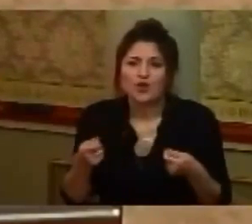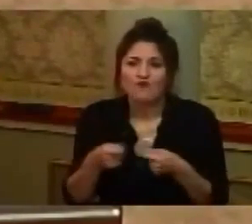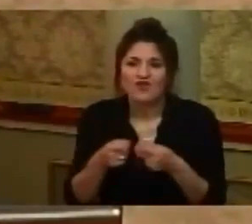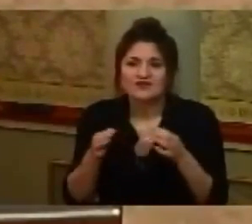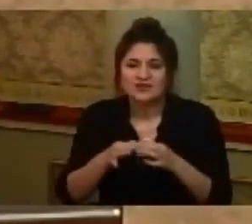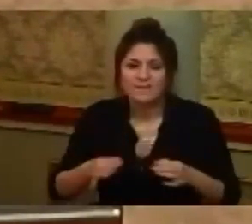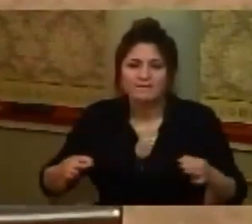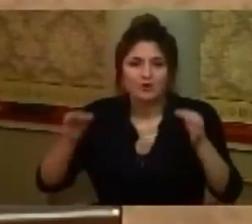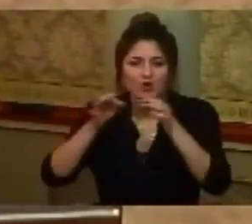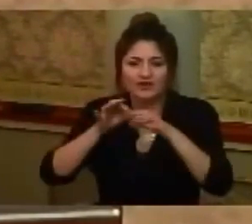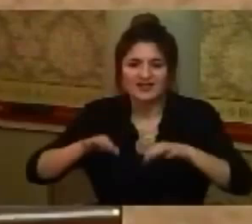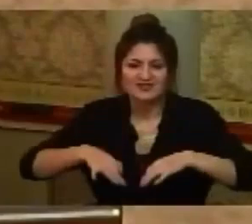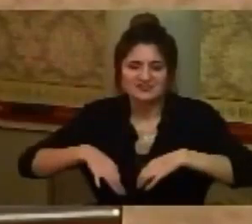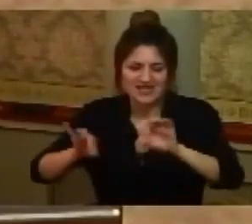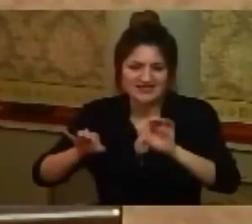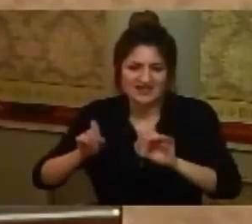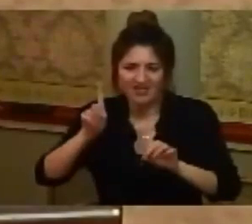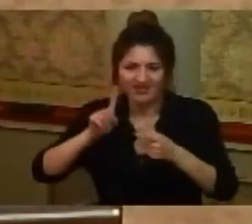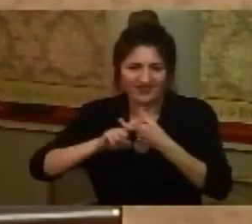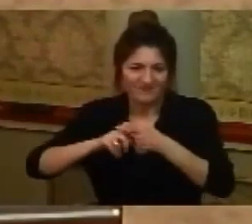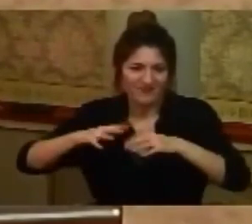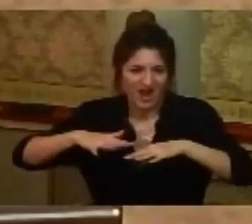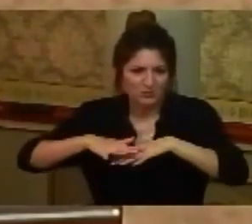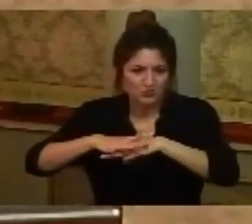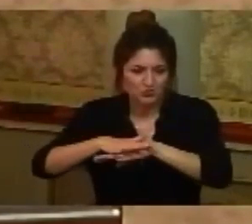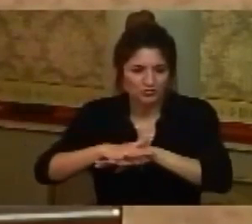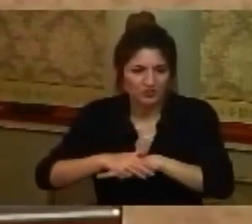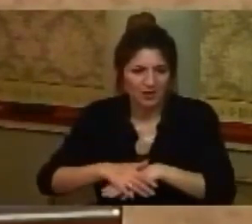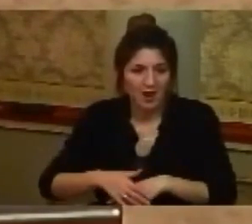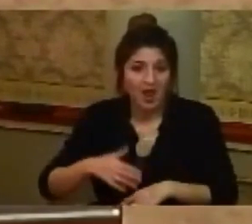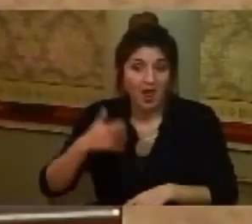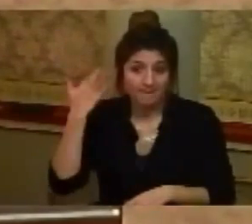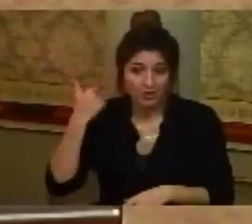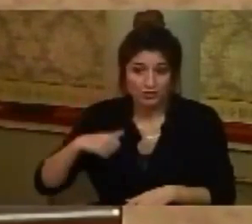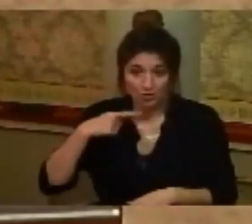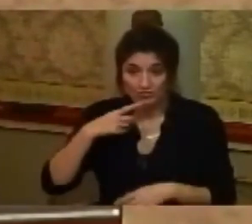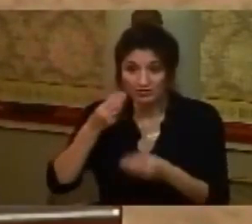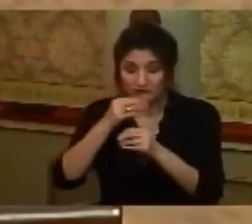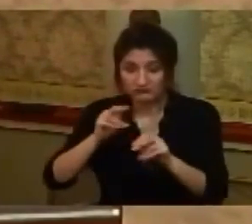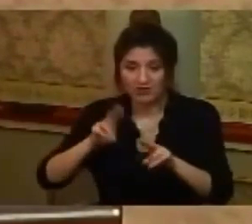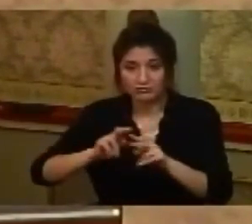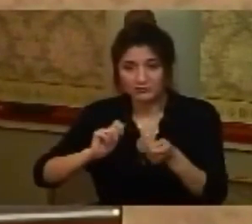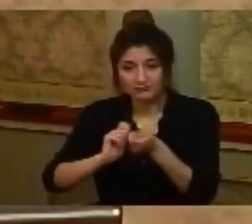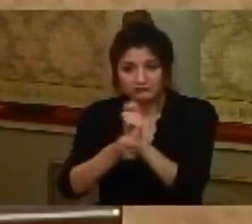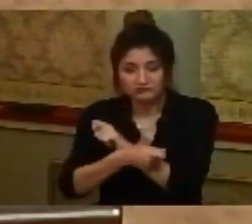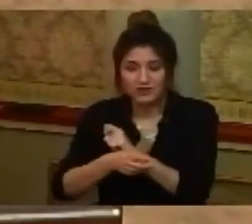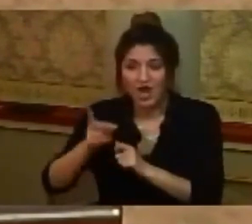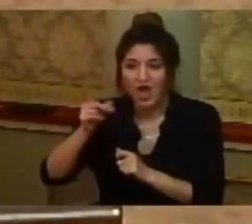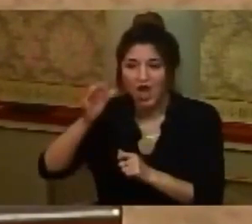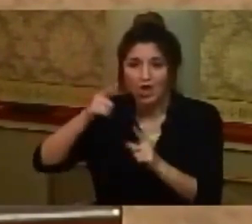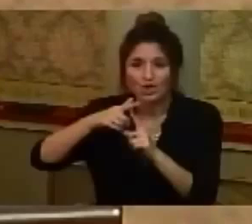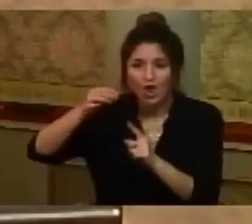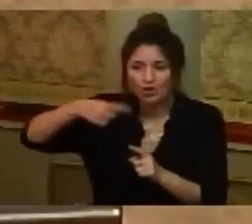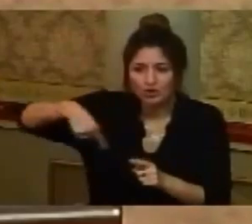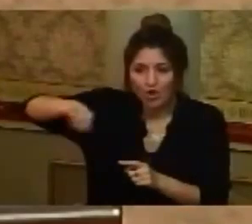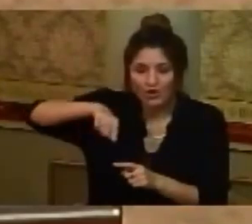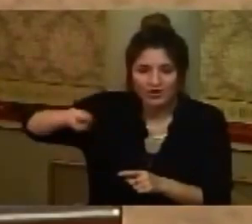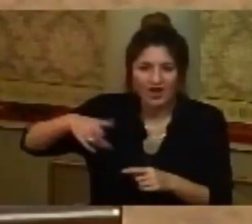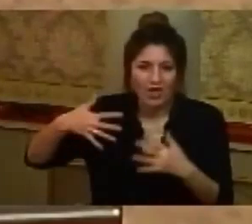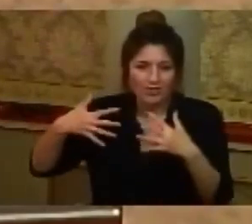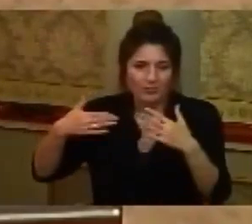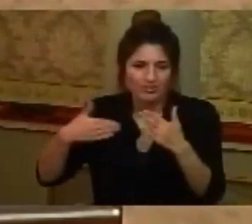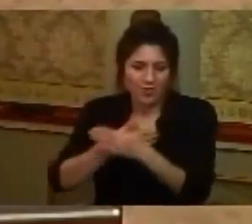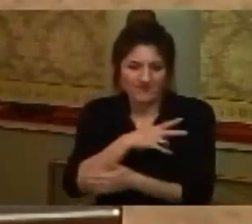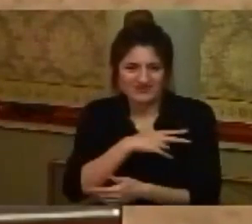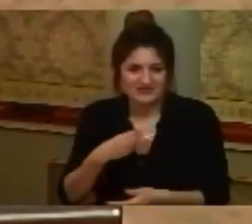projektima cestovne infrastrukture. Bilo je prošle godine najava da idemo u rekonstrukciju rotora koji je za Novi Zagreb